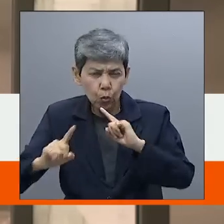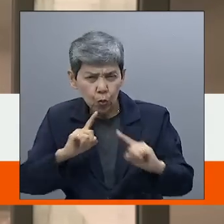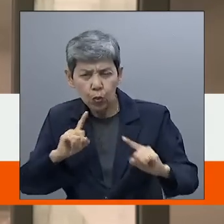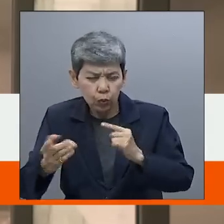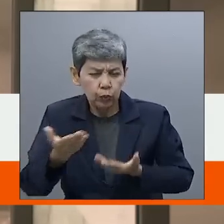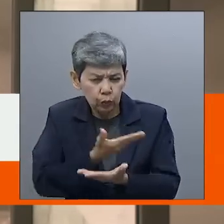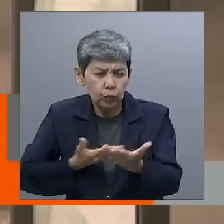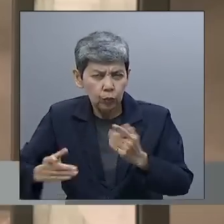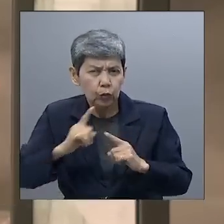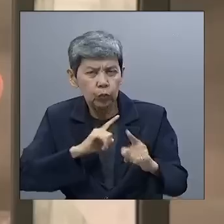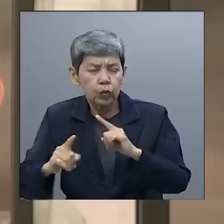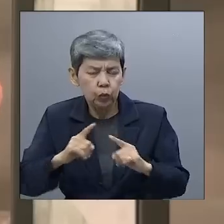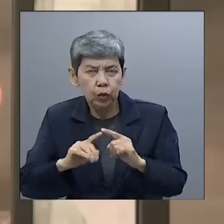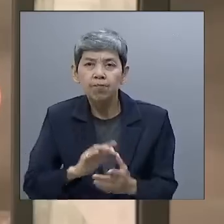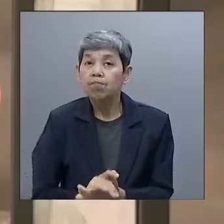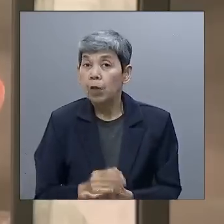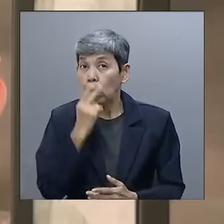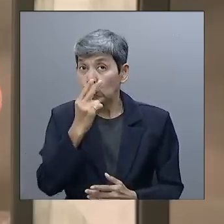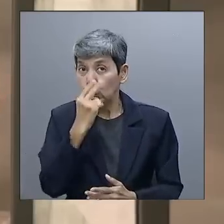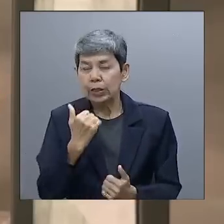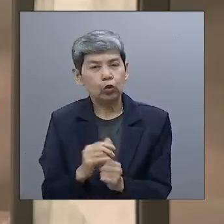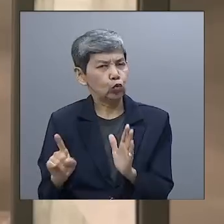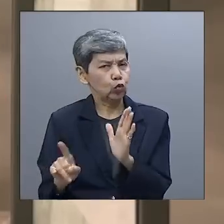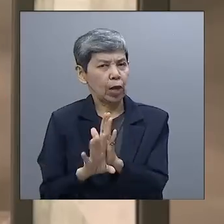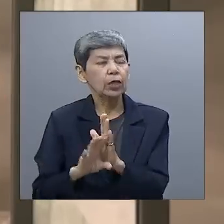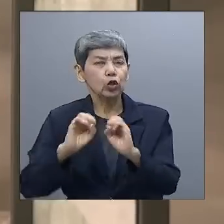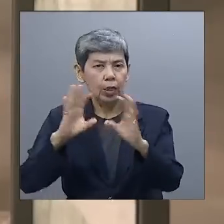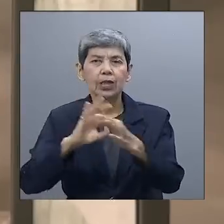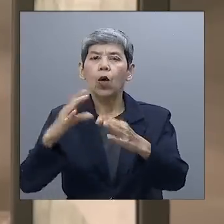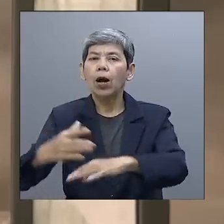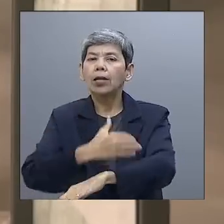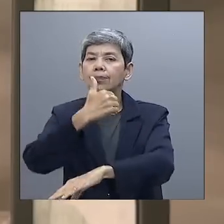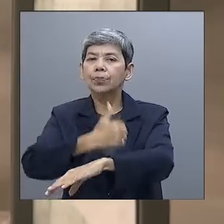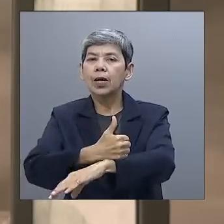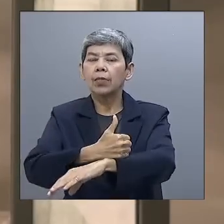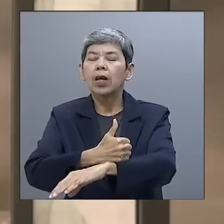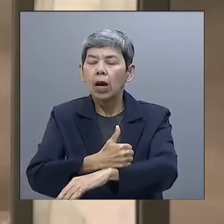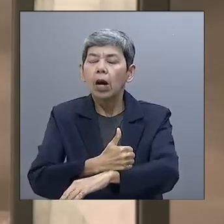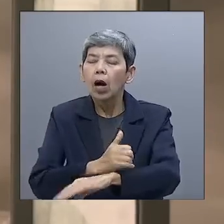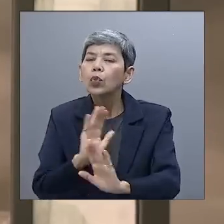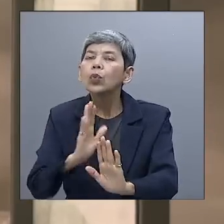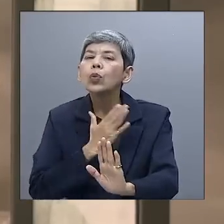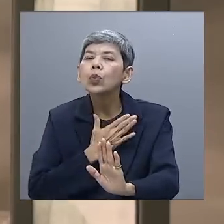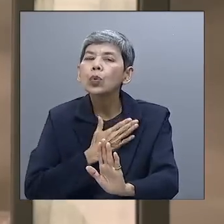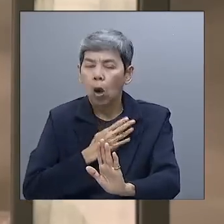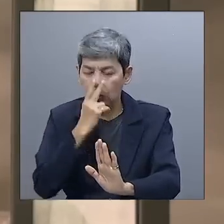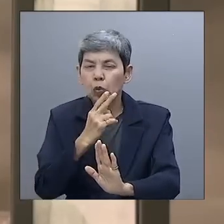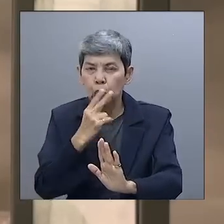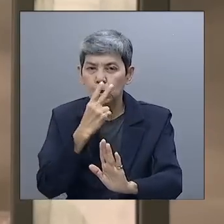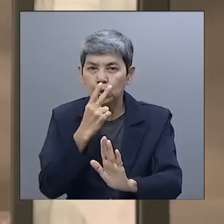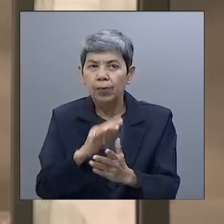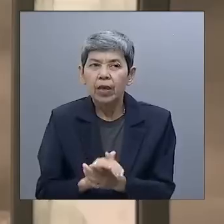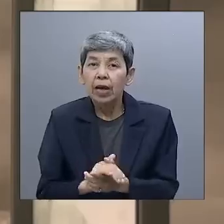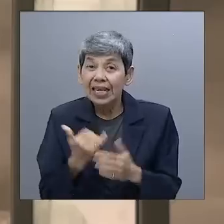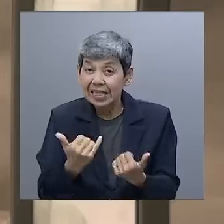เจรจากันเรื่องนี้นะคะซึ่งเป็นกรอบเวลาเดดไลน์ความชัดเจนทางการเมืองค่ะดังนั้นอาจจะยังไม่จบง่ายๆในตอนนี้เ